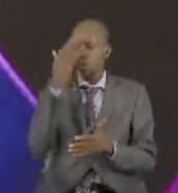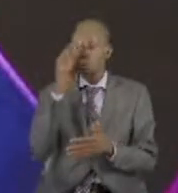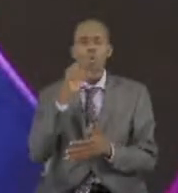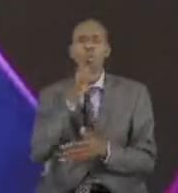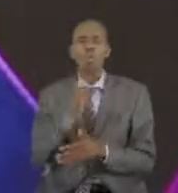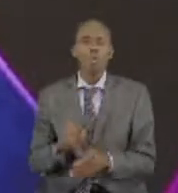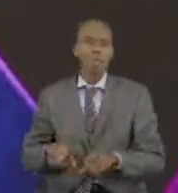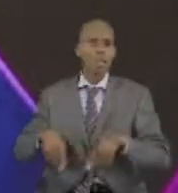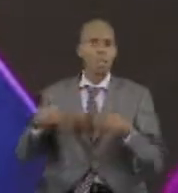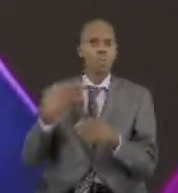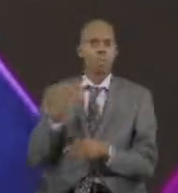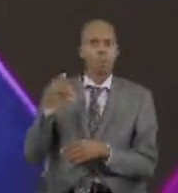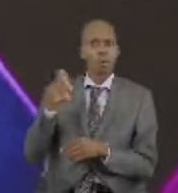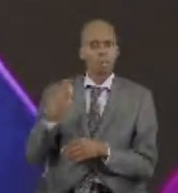vie.